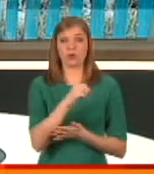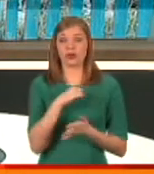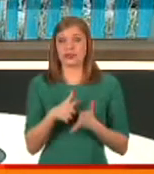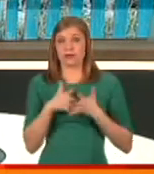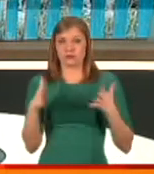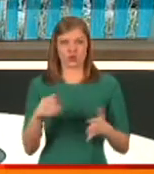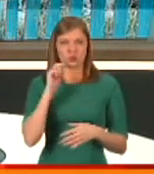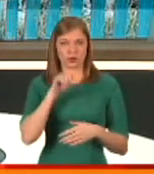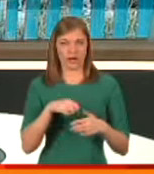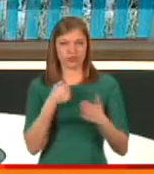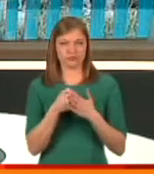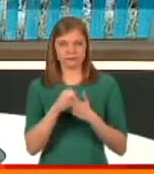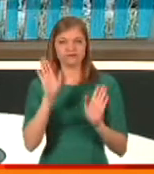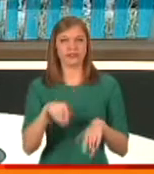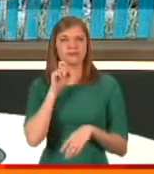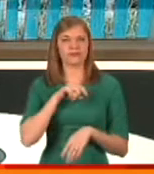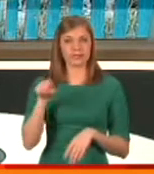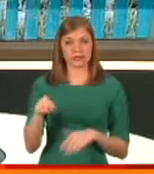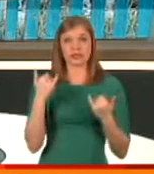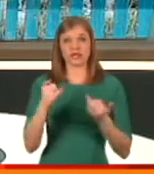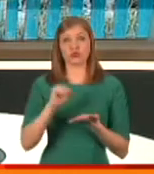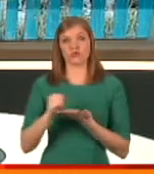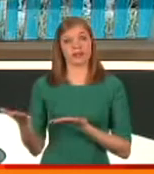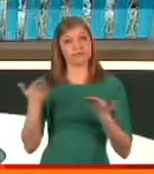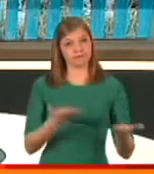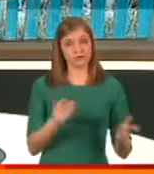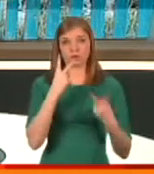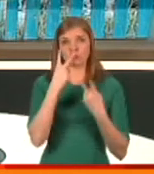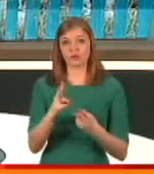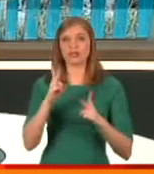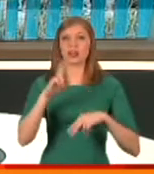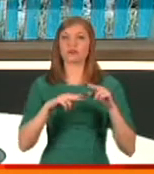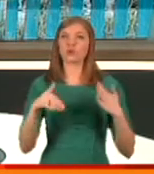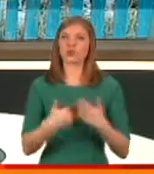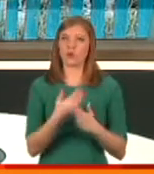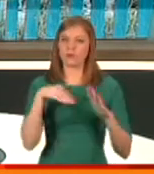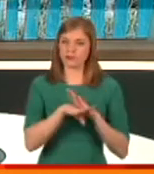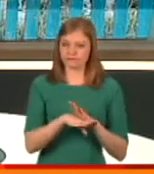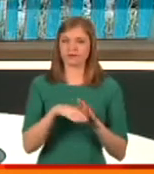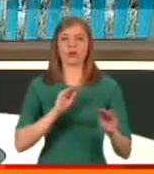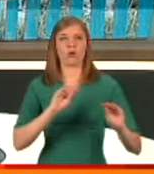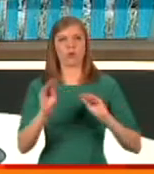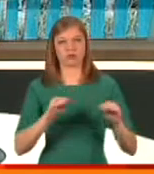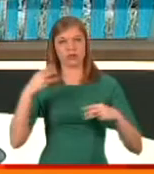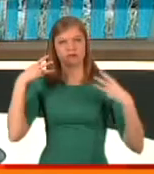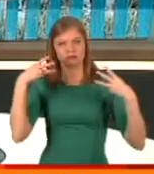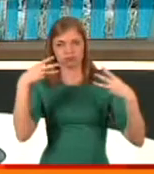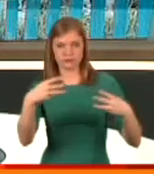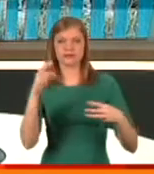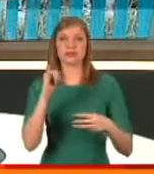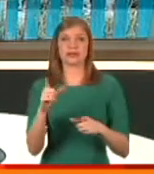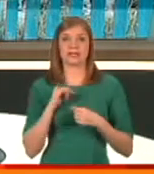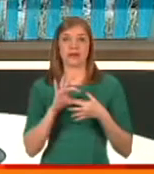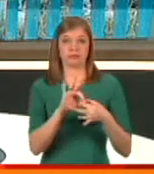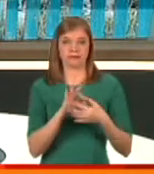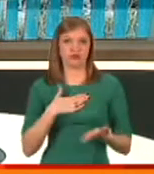найбільших в Україні зброярень на Вінниччині. Нині журналістів запросили, щоб показати, як зводять нові сховища, обладнують їх відеонаглядом. З нами